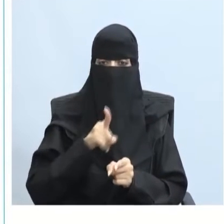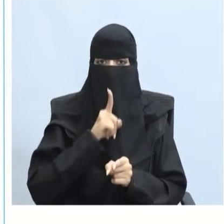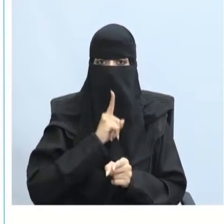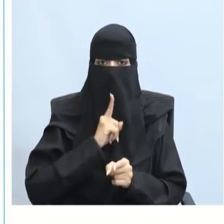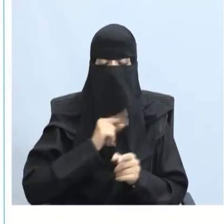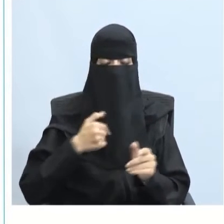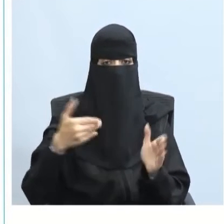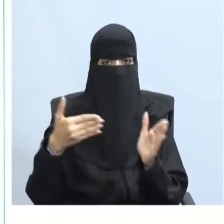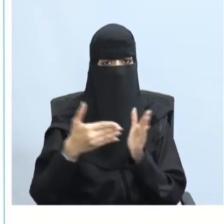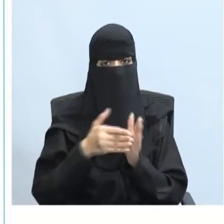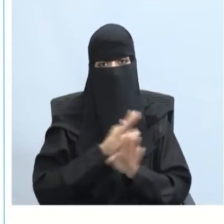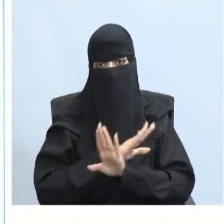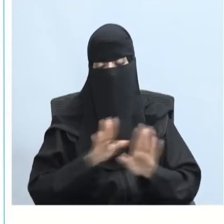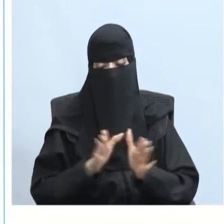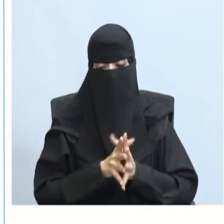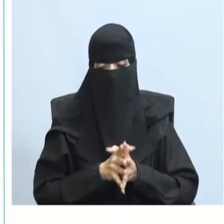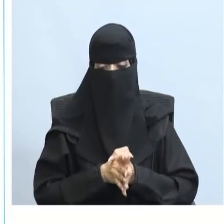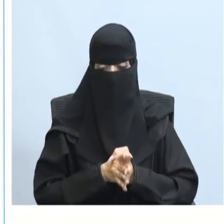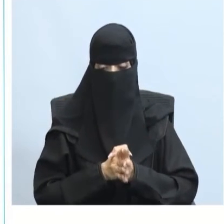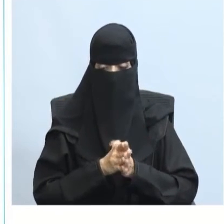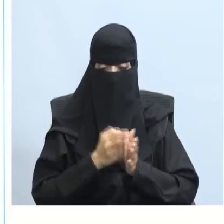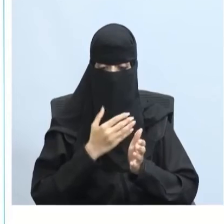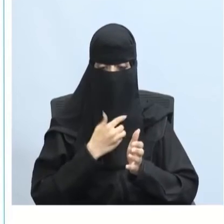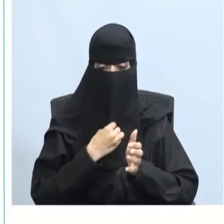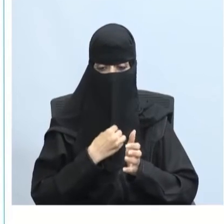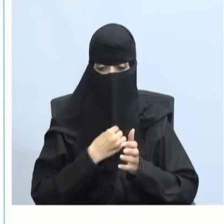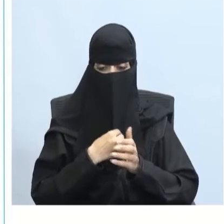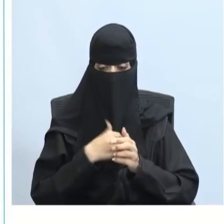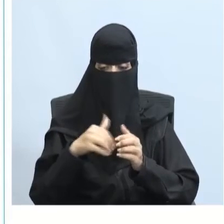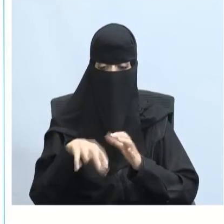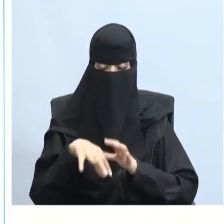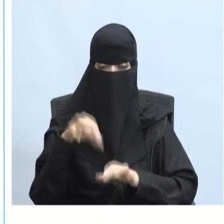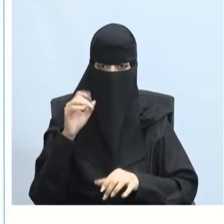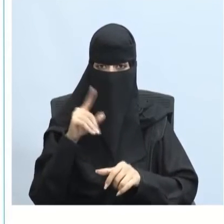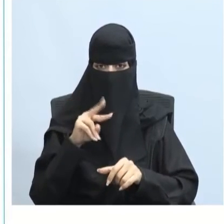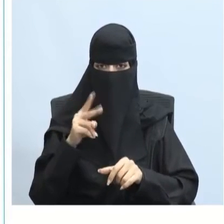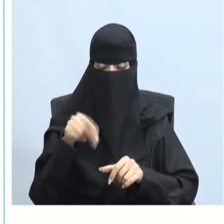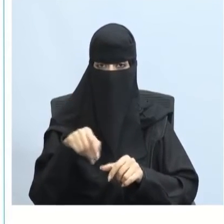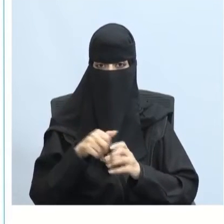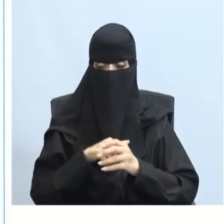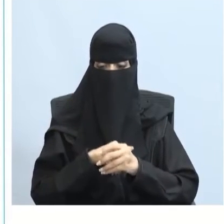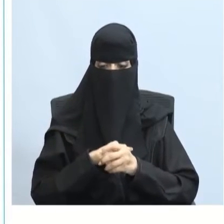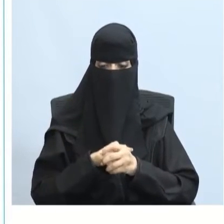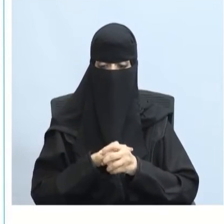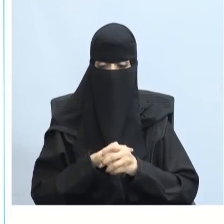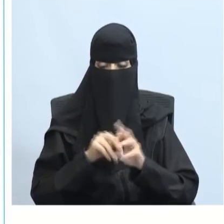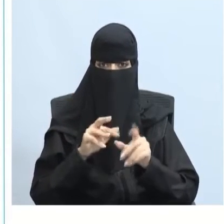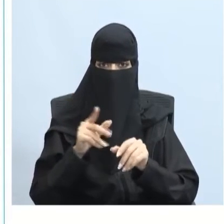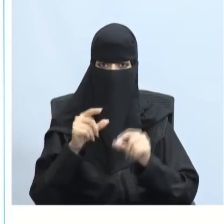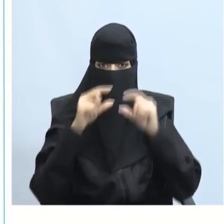وهي العرض الاول اختيار اضغط على الدور الافتراضي